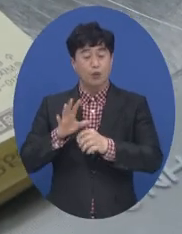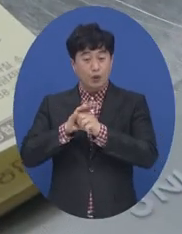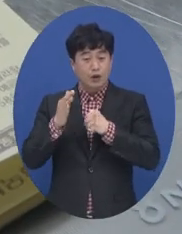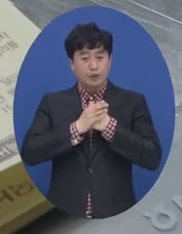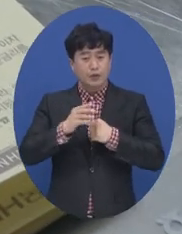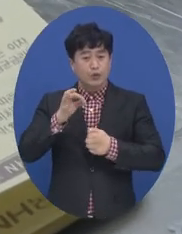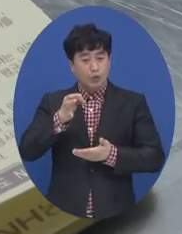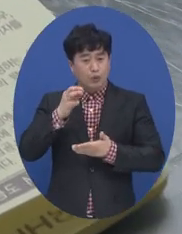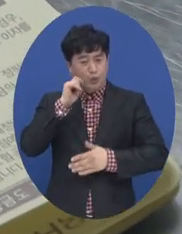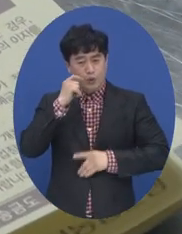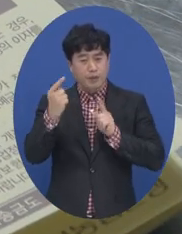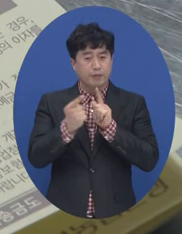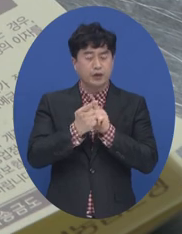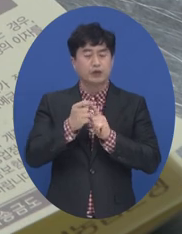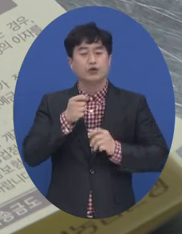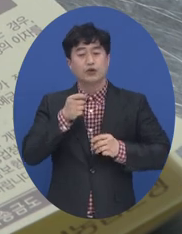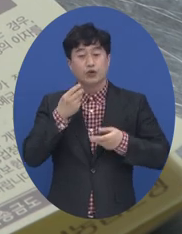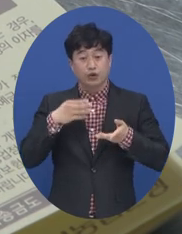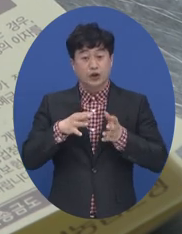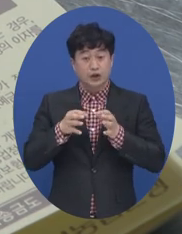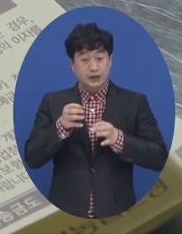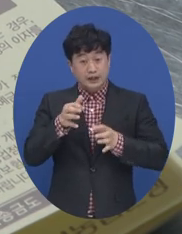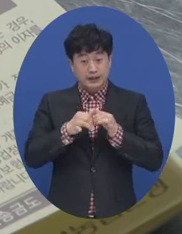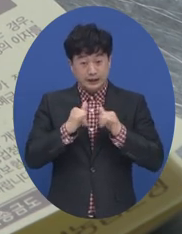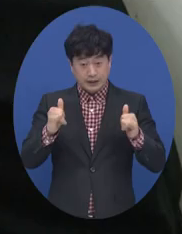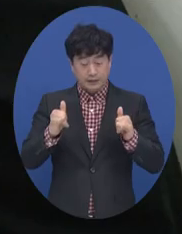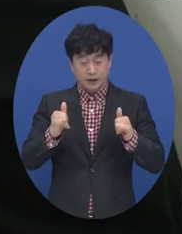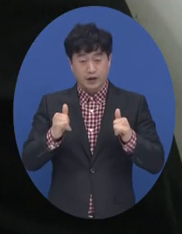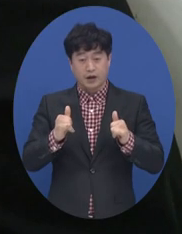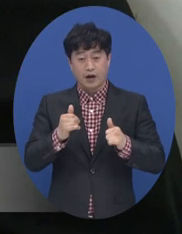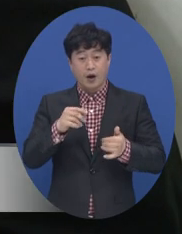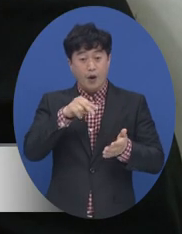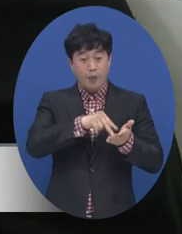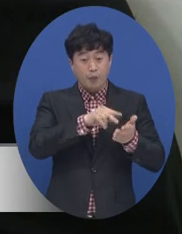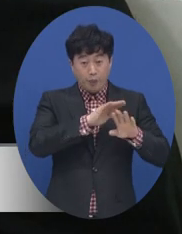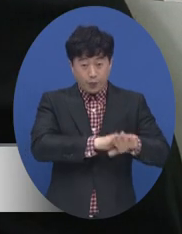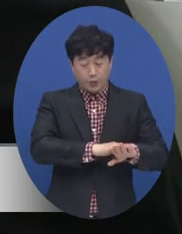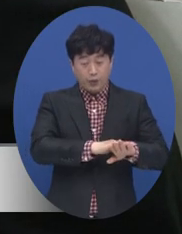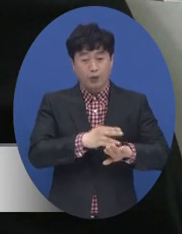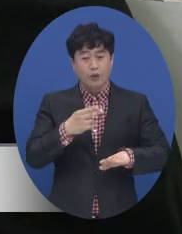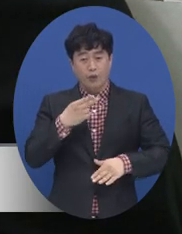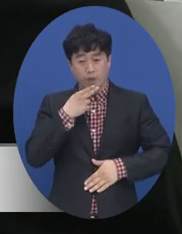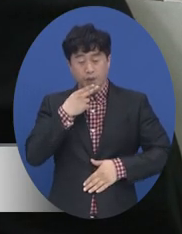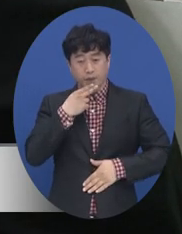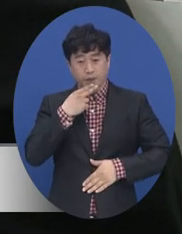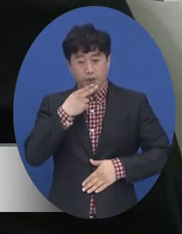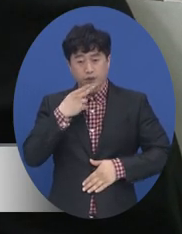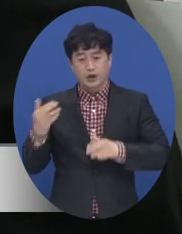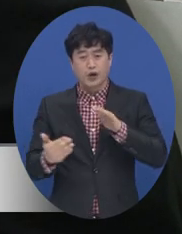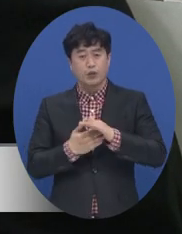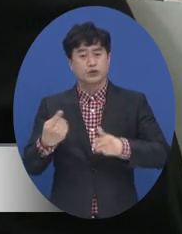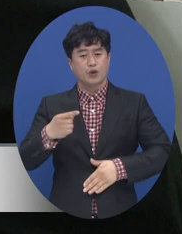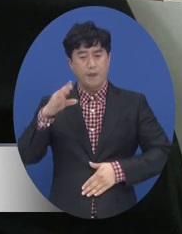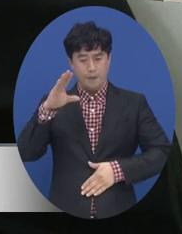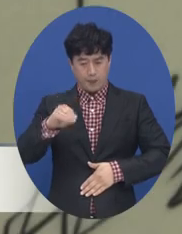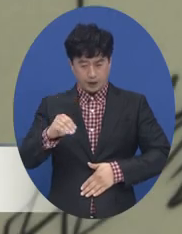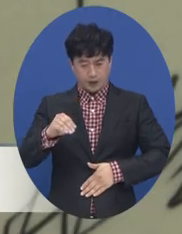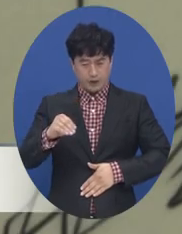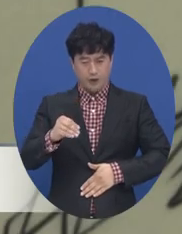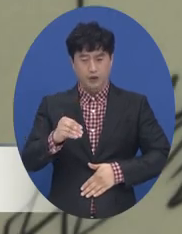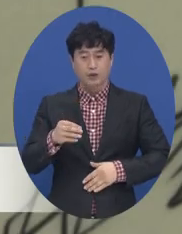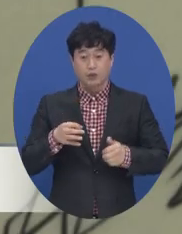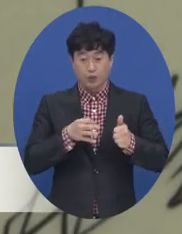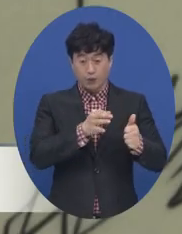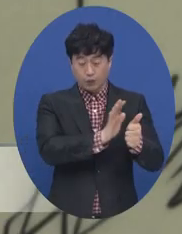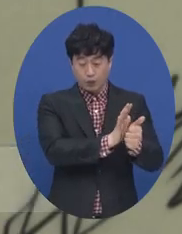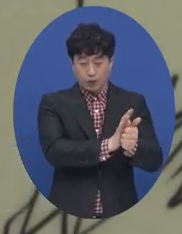코로나로 자금난을 겪는 경기 지역 소상공인들에게 보증료 없이 무담보로 최대 1,000만 원까지 지원해주는 저금리